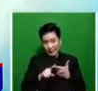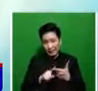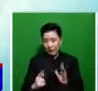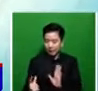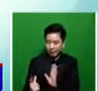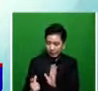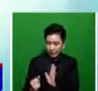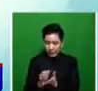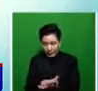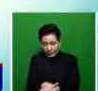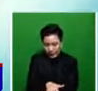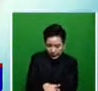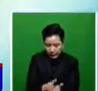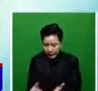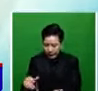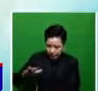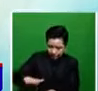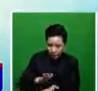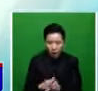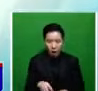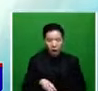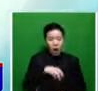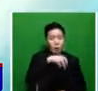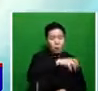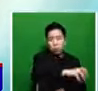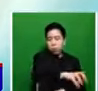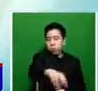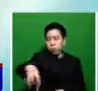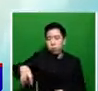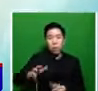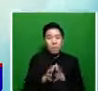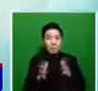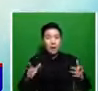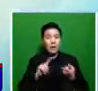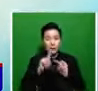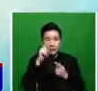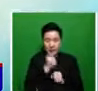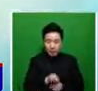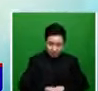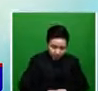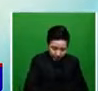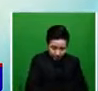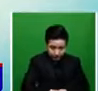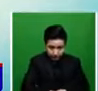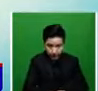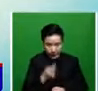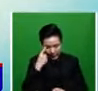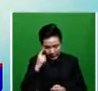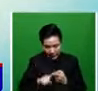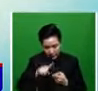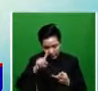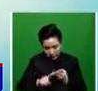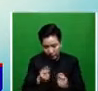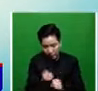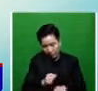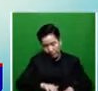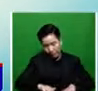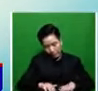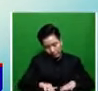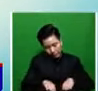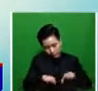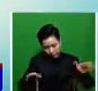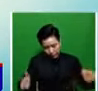ครับให้มากจุดที่สุดให้มีการทำความสะอาดพื้นผิวนะครับของอาค